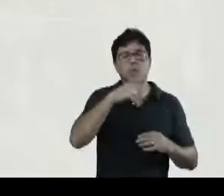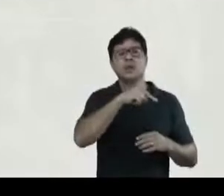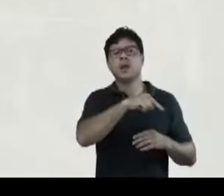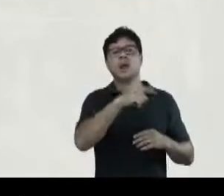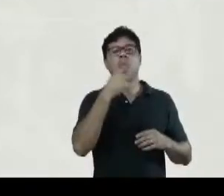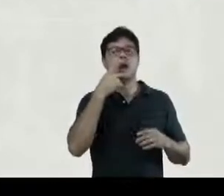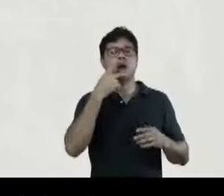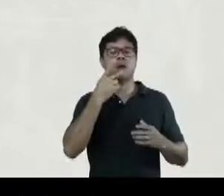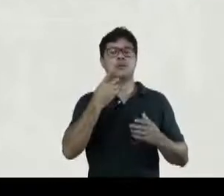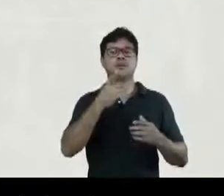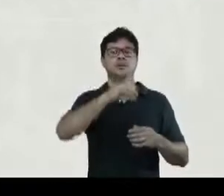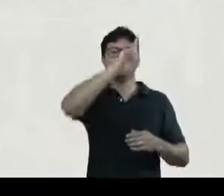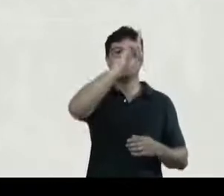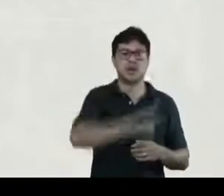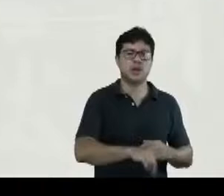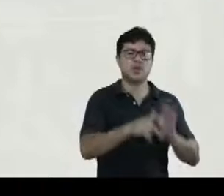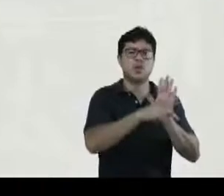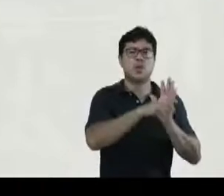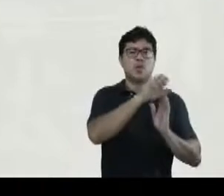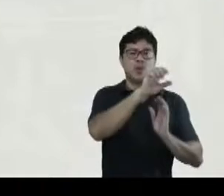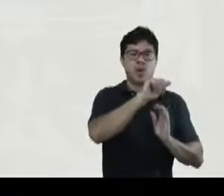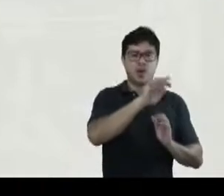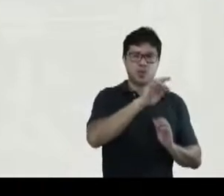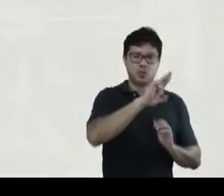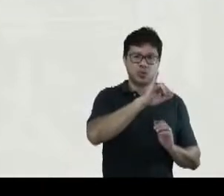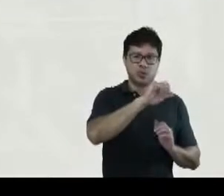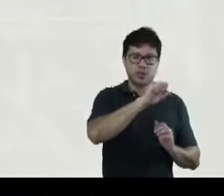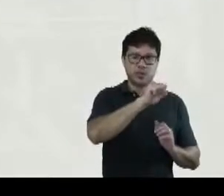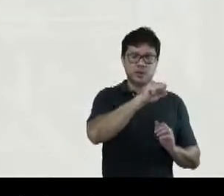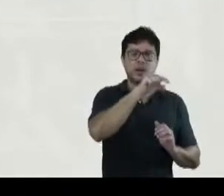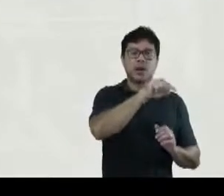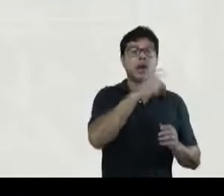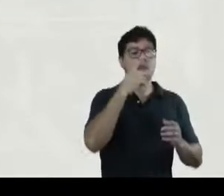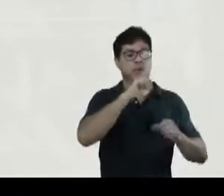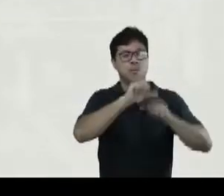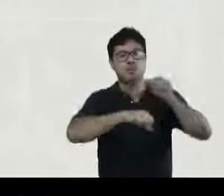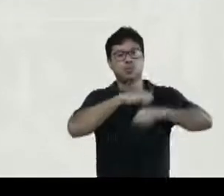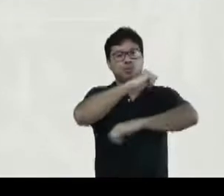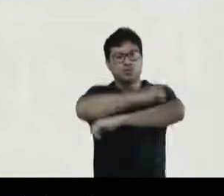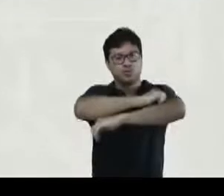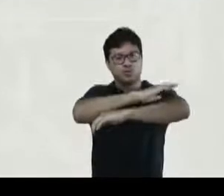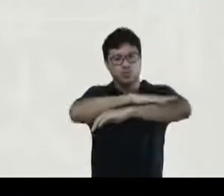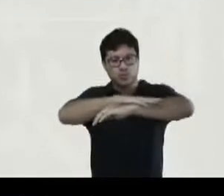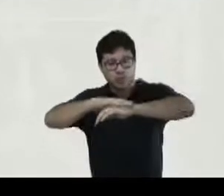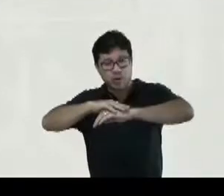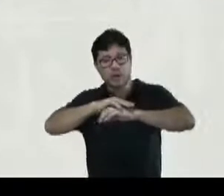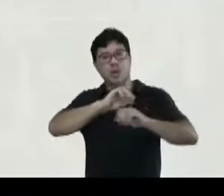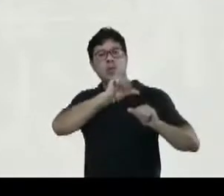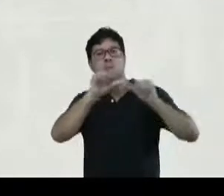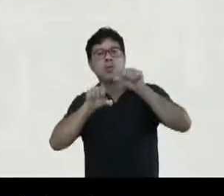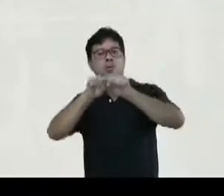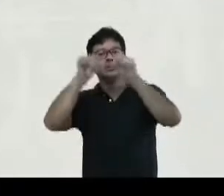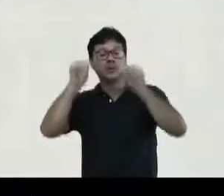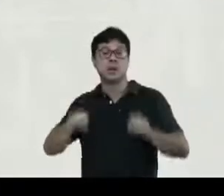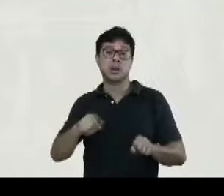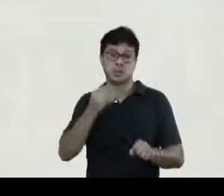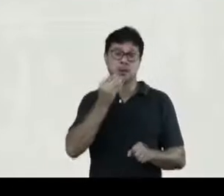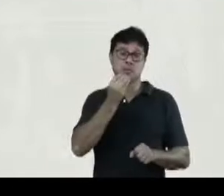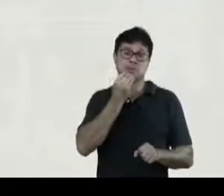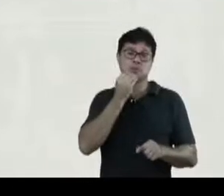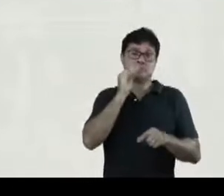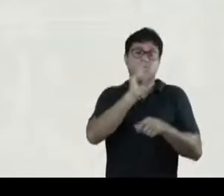die Digitalisierung präsentiert und auch konservatorisch besser geschützt werden konnte.